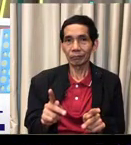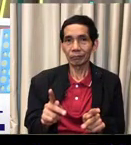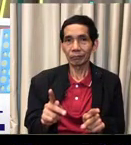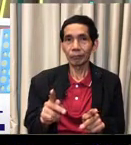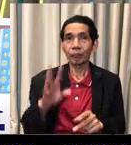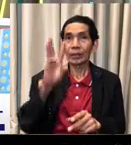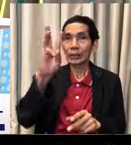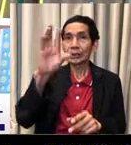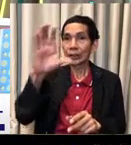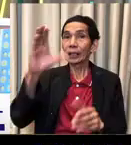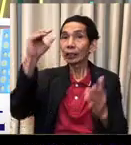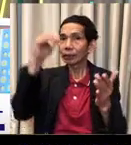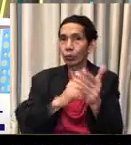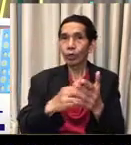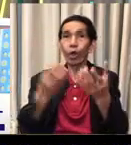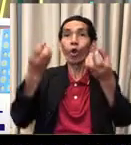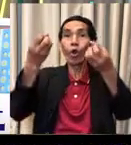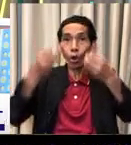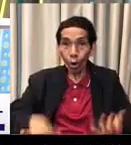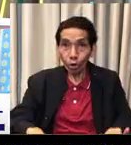Yung 600,000 nawala.